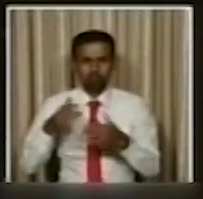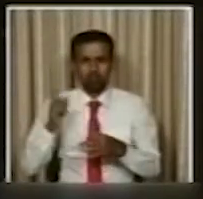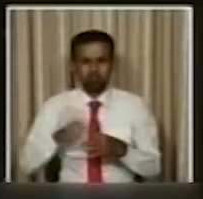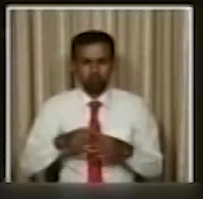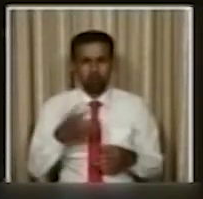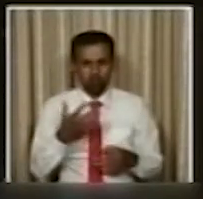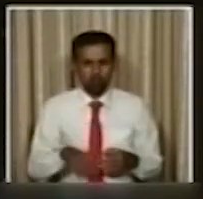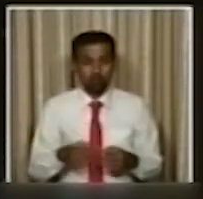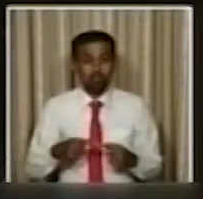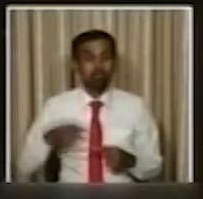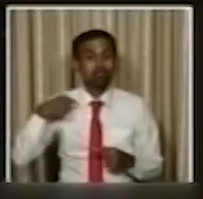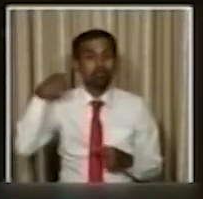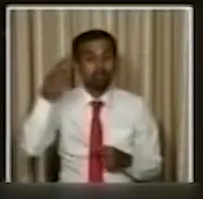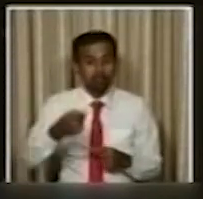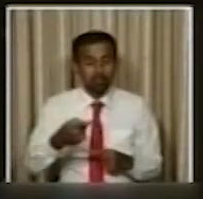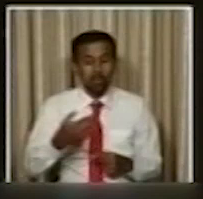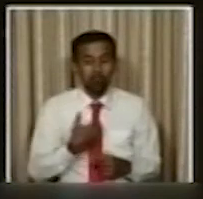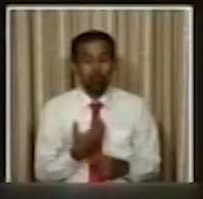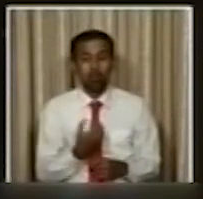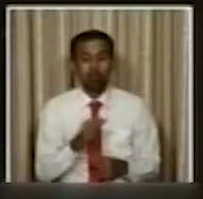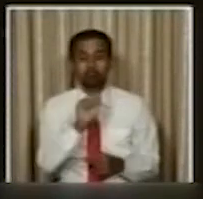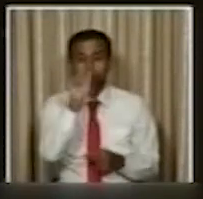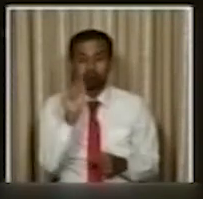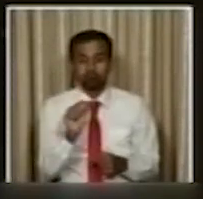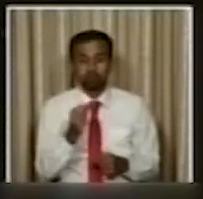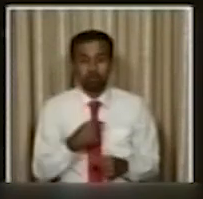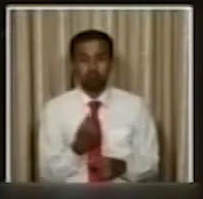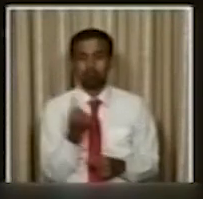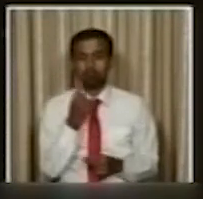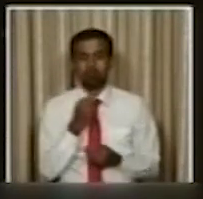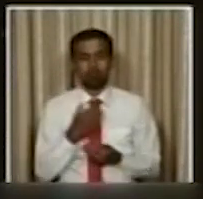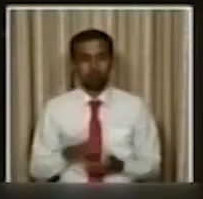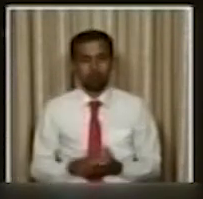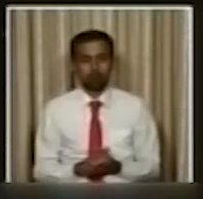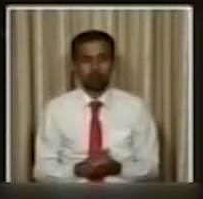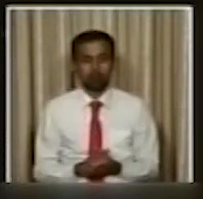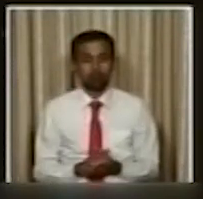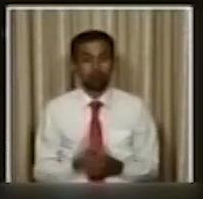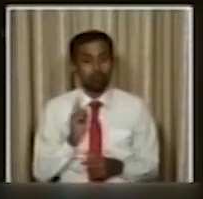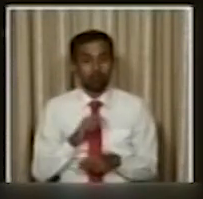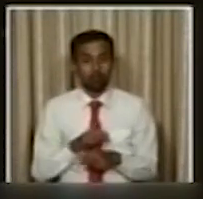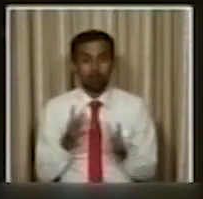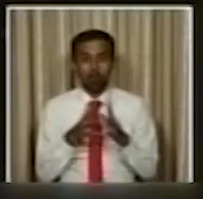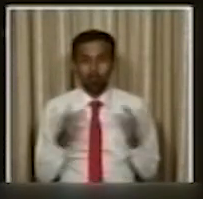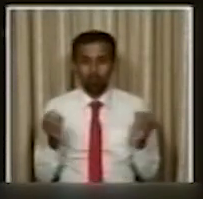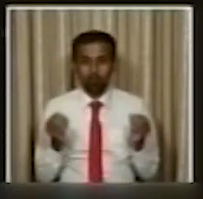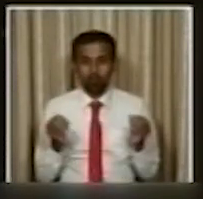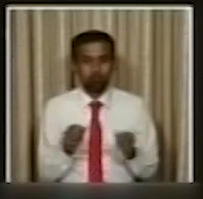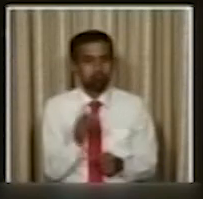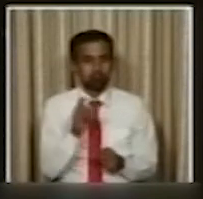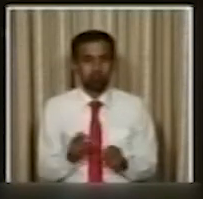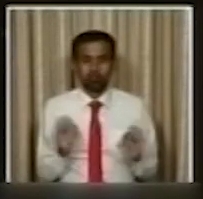ஒரு நிலைமை தோன்றிய போது இந்த பாராளுமன்றத்திற்குள் இருந்து இதனை நான் செய்வேன் என்று தைரியமாக முன்வரக்கூடிய எவராக இருந்தாலும்